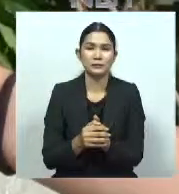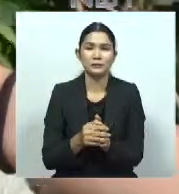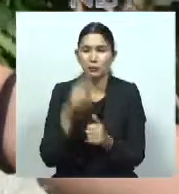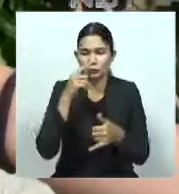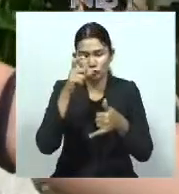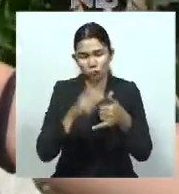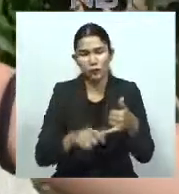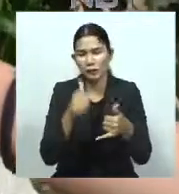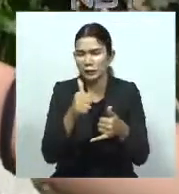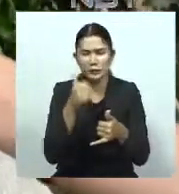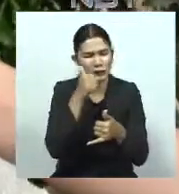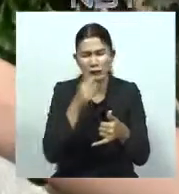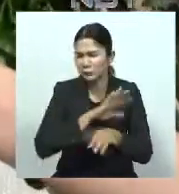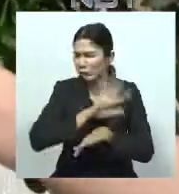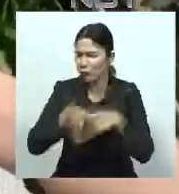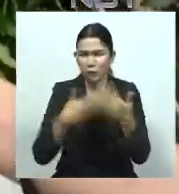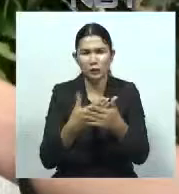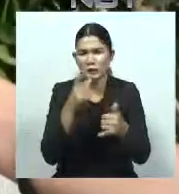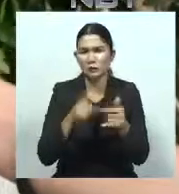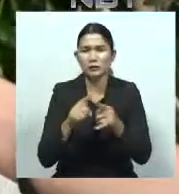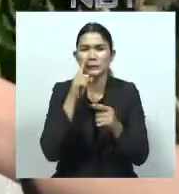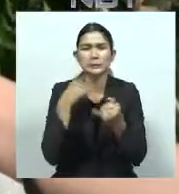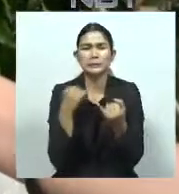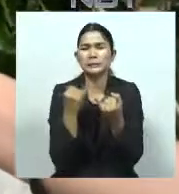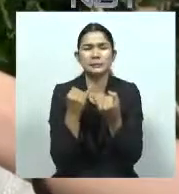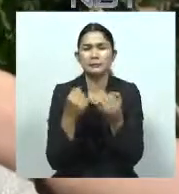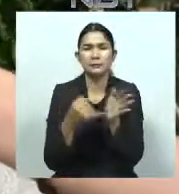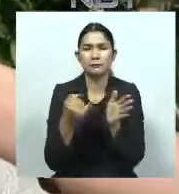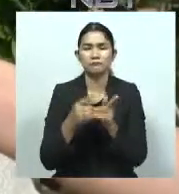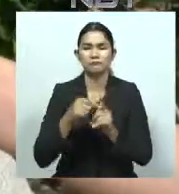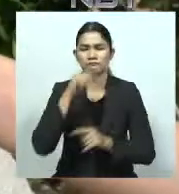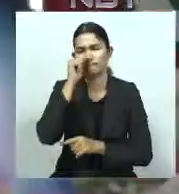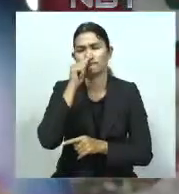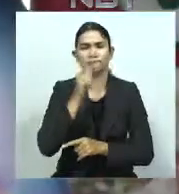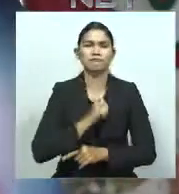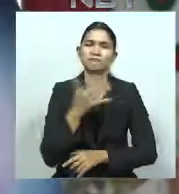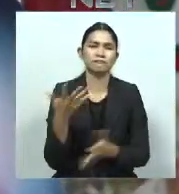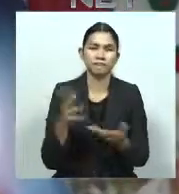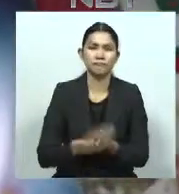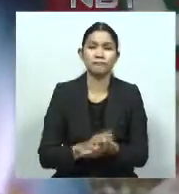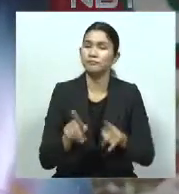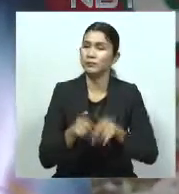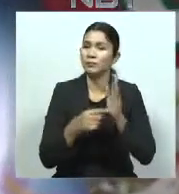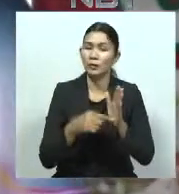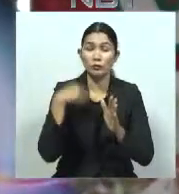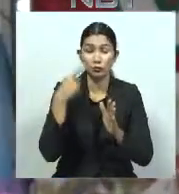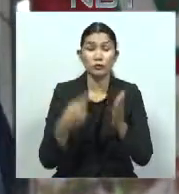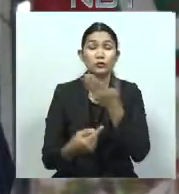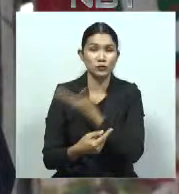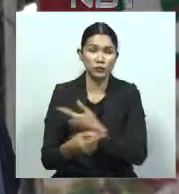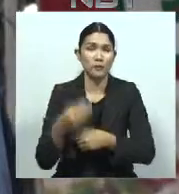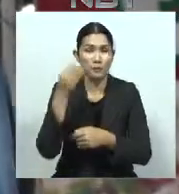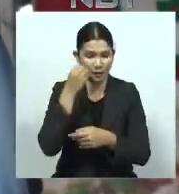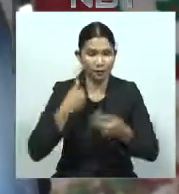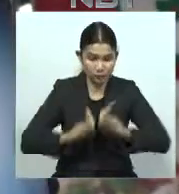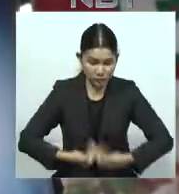ยาใช่แกการดีทุกอย่างเป็นกันเองครับแกไม่ถือตัวที่ เช่นเดียวกับคุณอัมพรจันทโกเป็นชาวบ้านเก